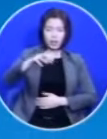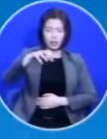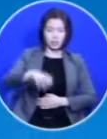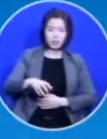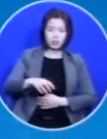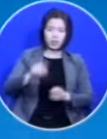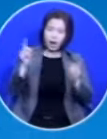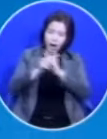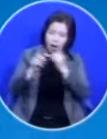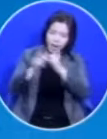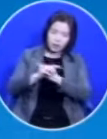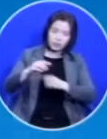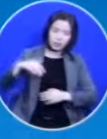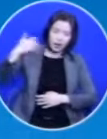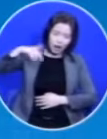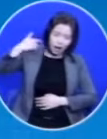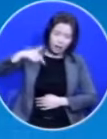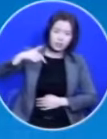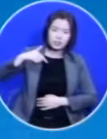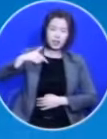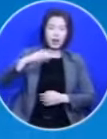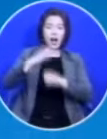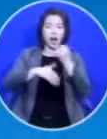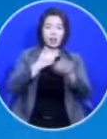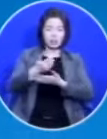하나님과 소통하며 지냈는데